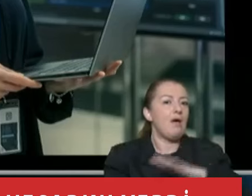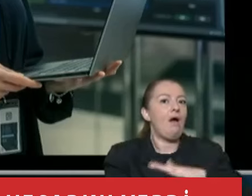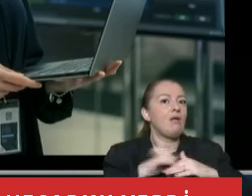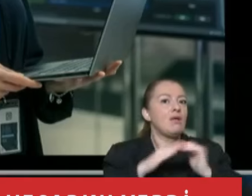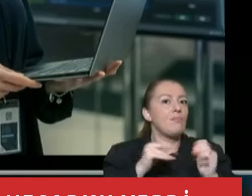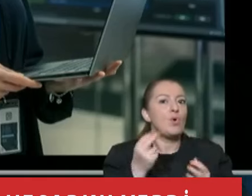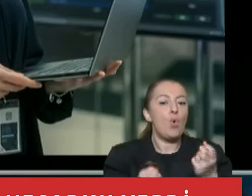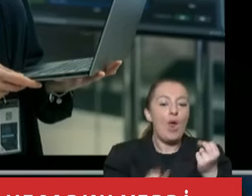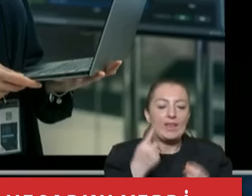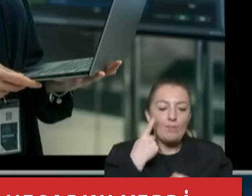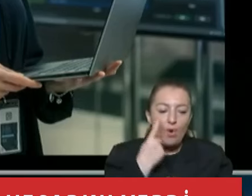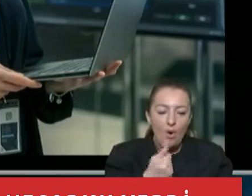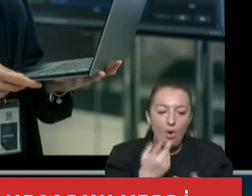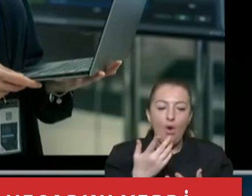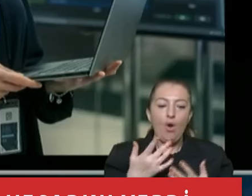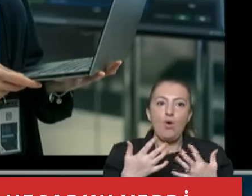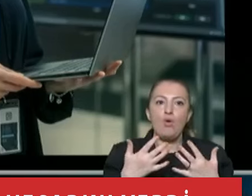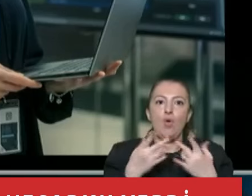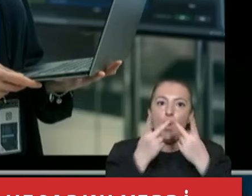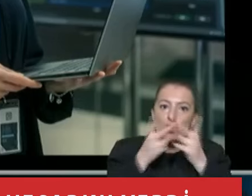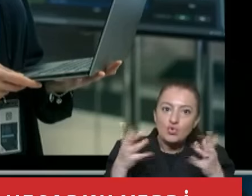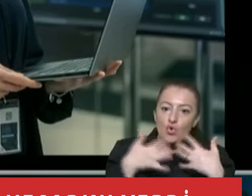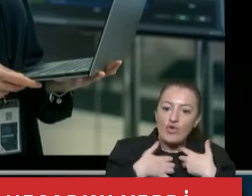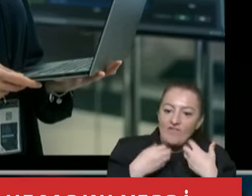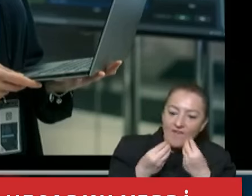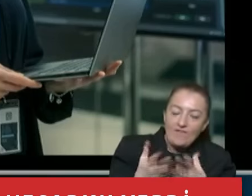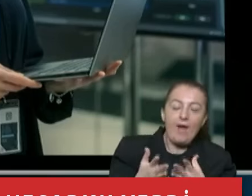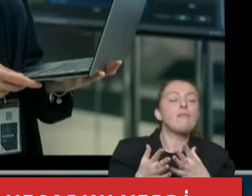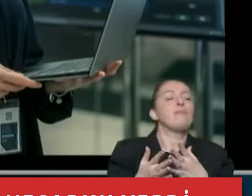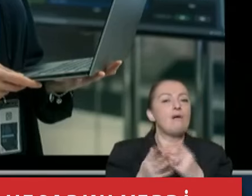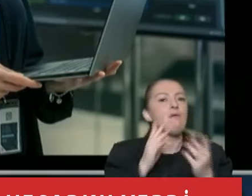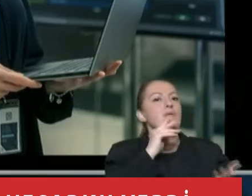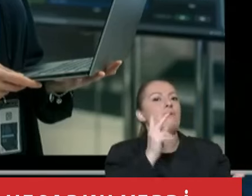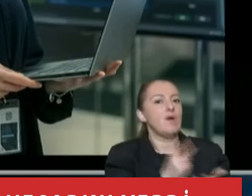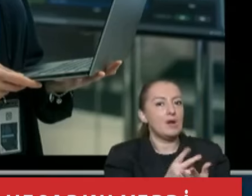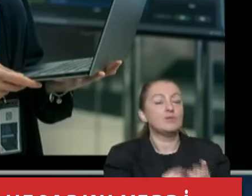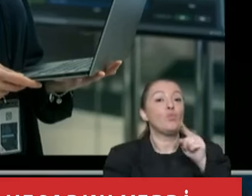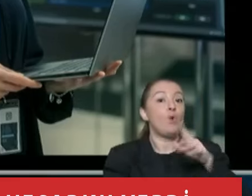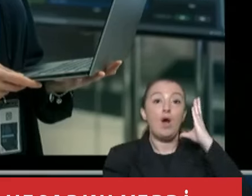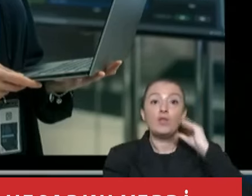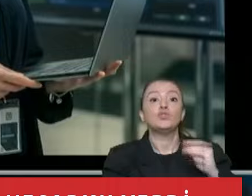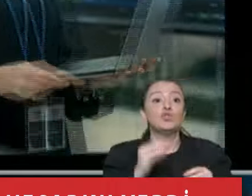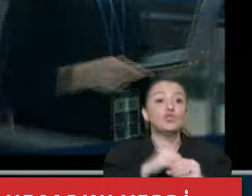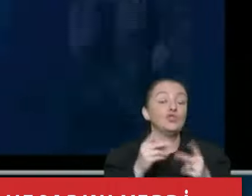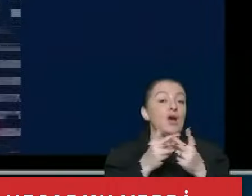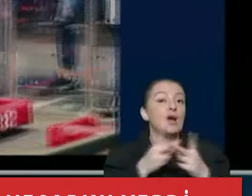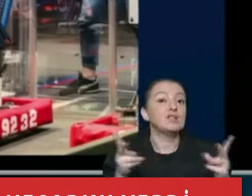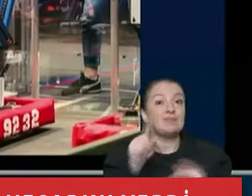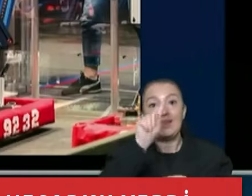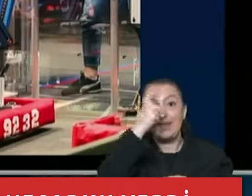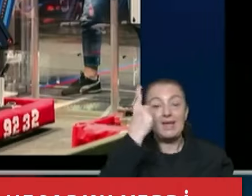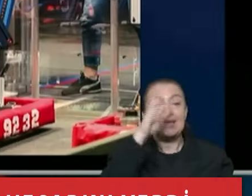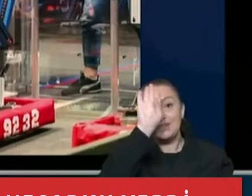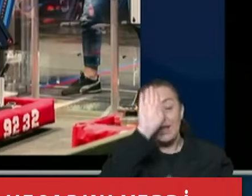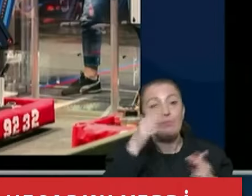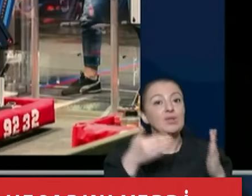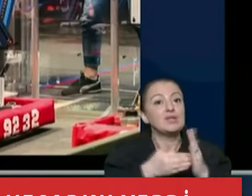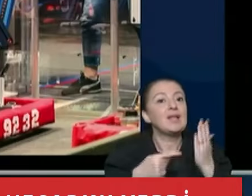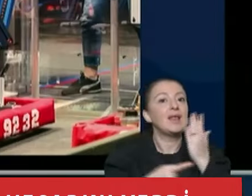olanaklarını özgürlük ve güven ortamını sağlamaya kararlıyız Bu anlayış içinde açtığımız tek İstanbul girişimcilik ve